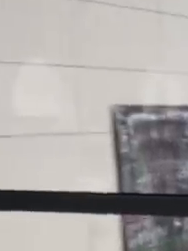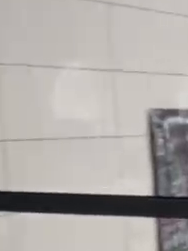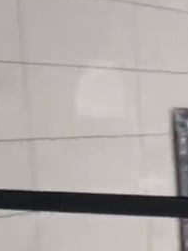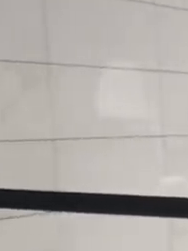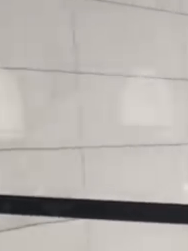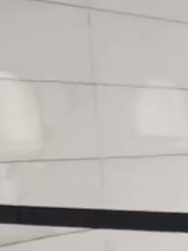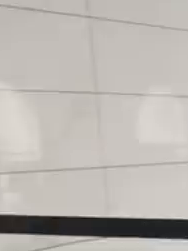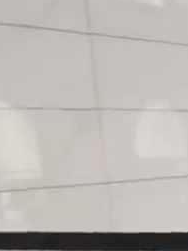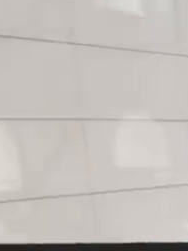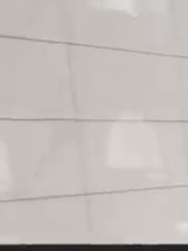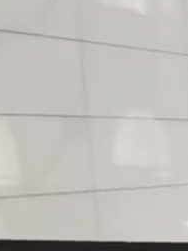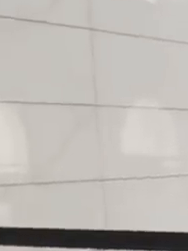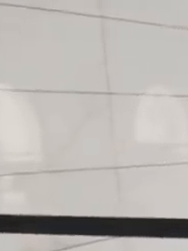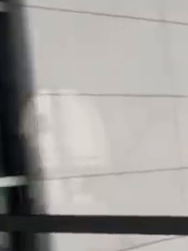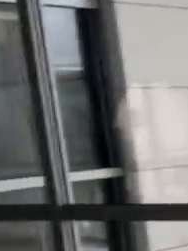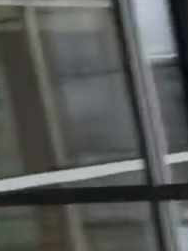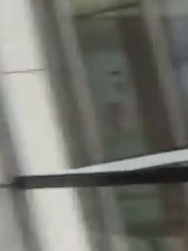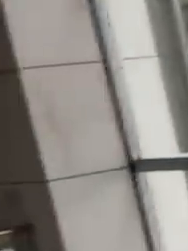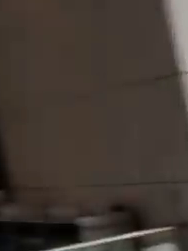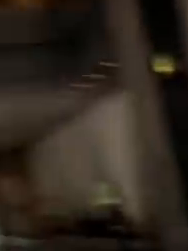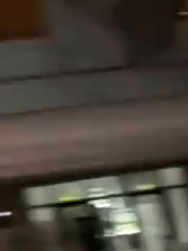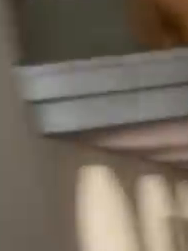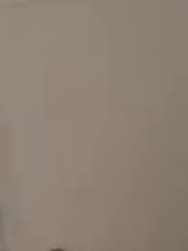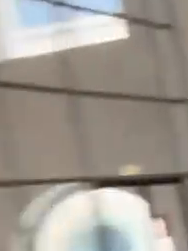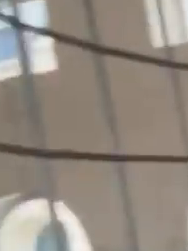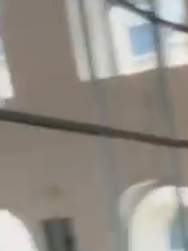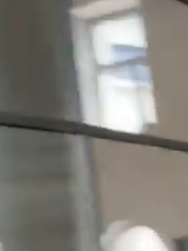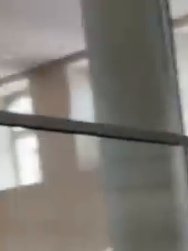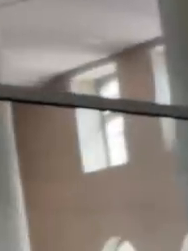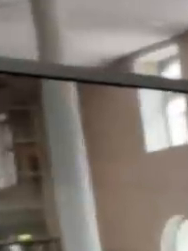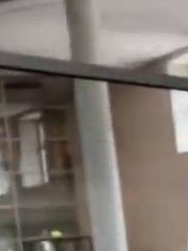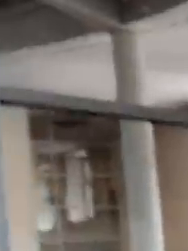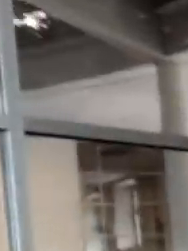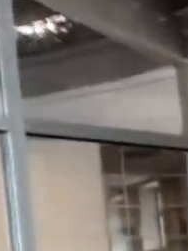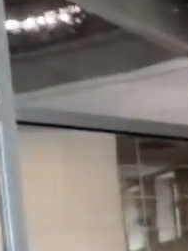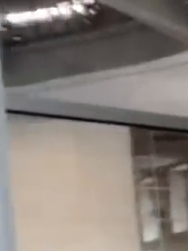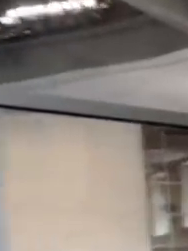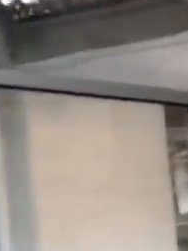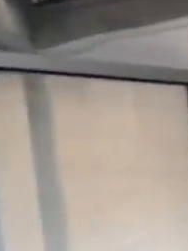stattgefunden haben soll. Das war's für heute. Alles Gute. Danke. Auf Wiedersehen. Ciao.